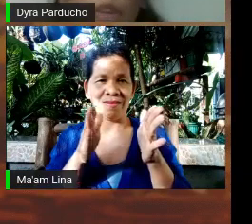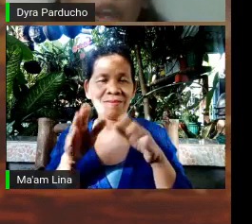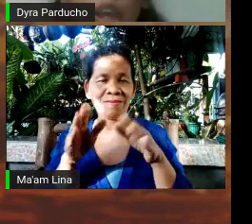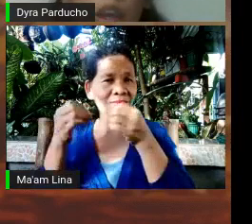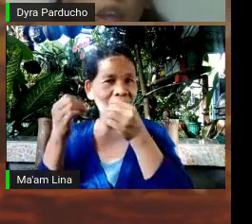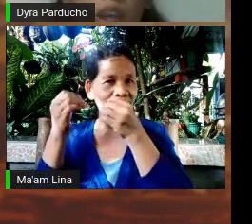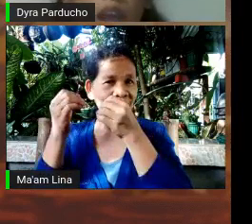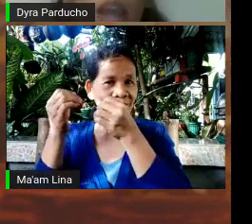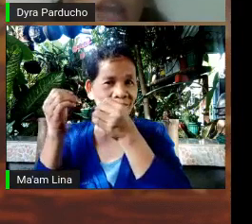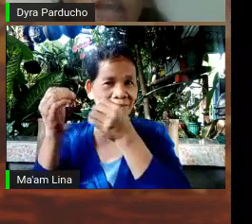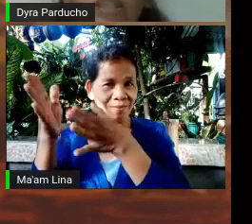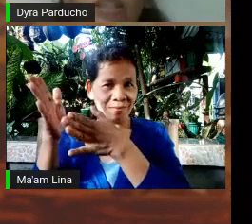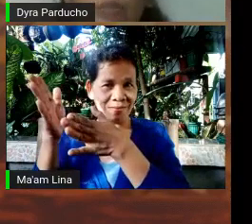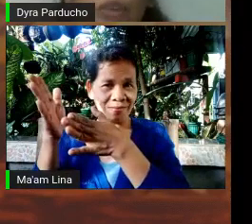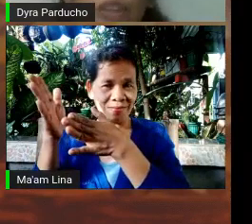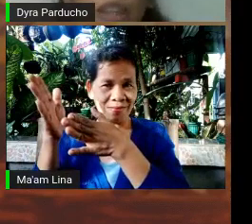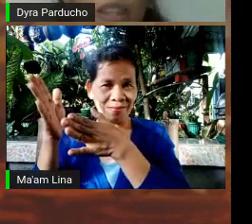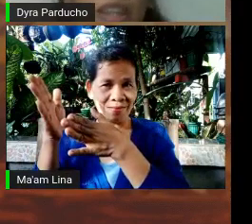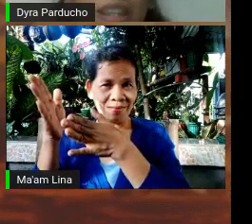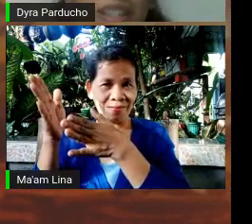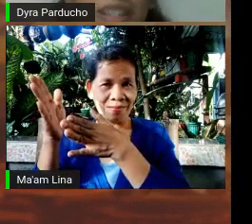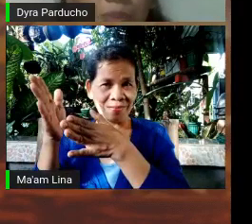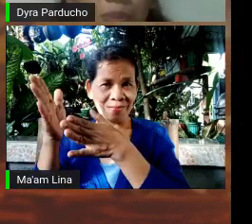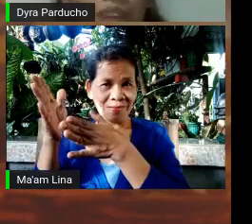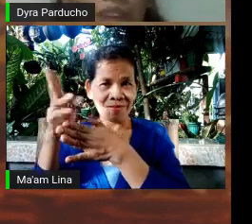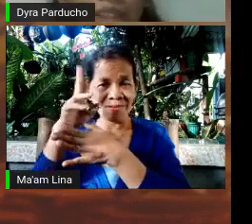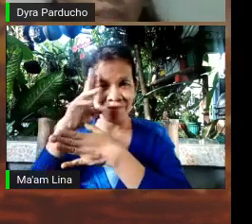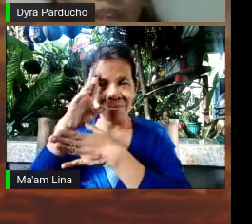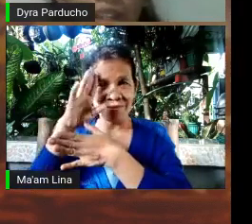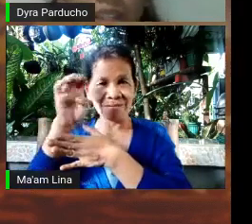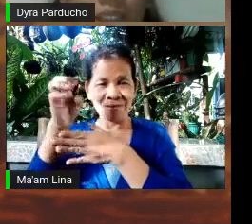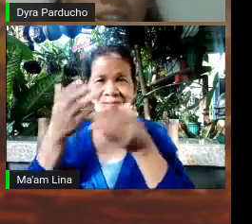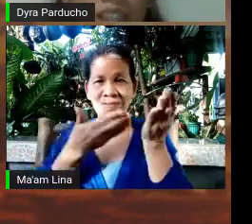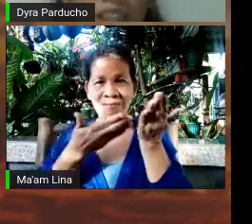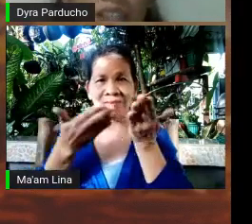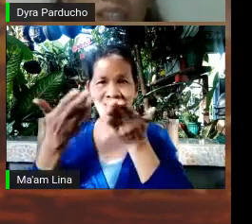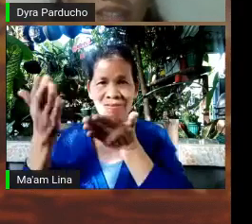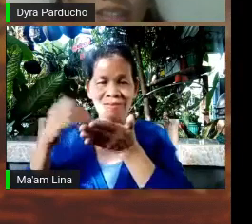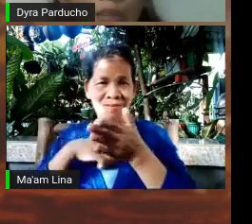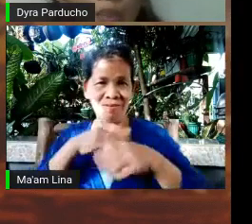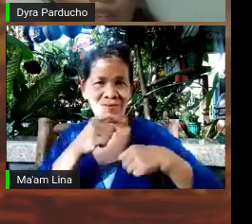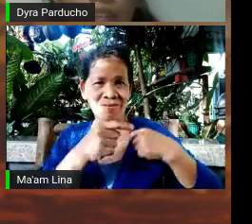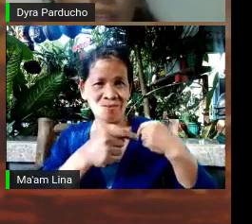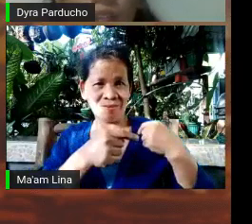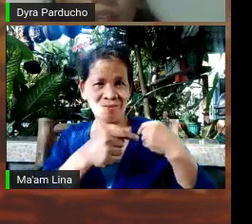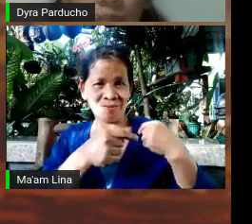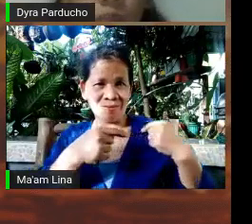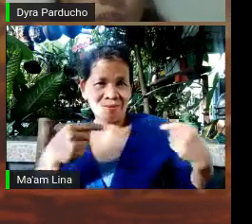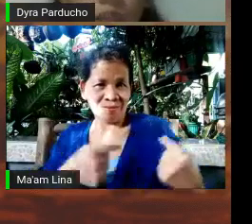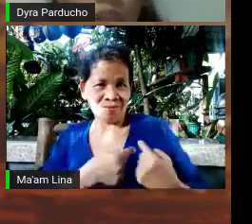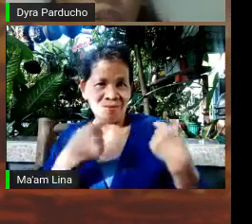inihandog po niya, siya po yung nagdala po ng ating mga kasalanan. Siya po ang